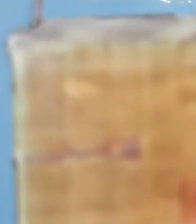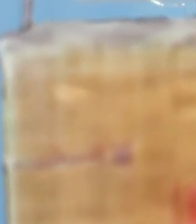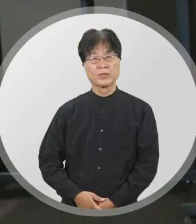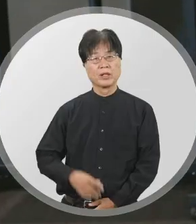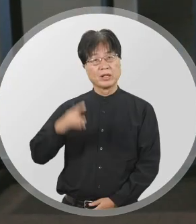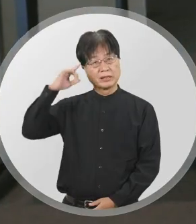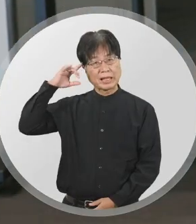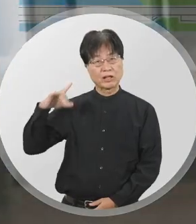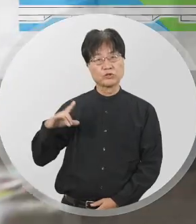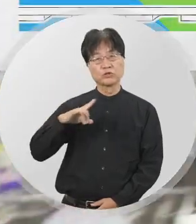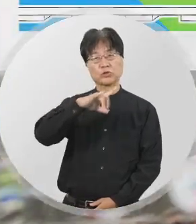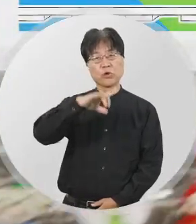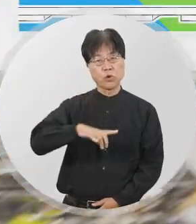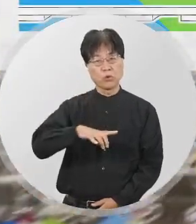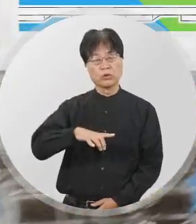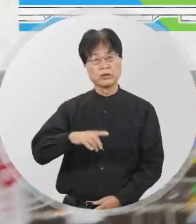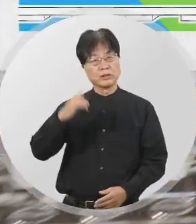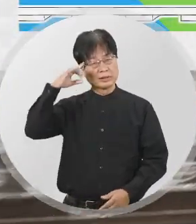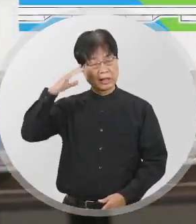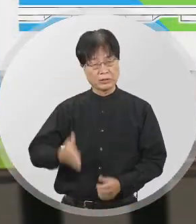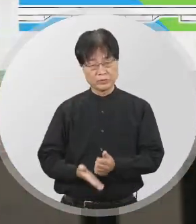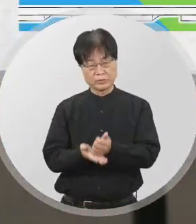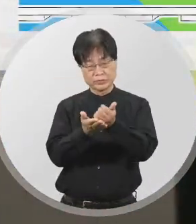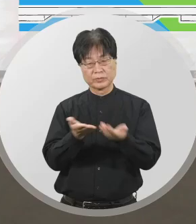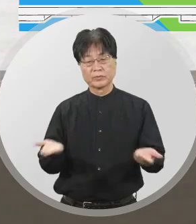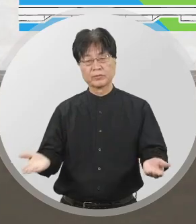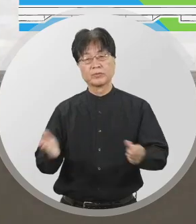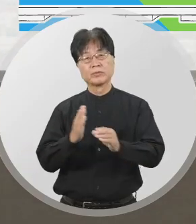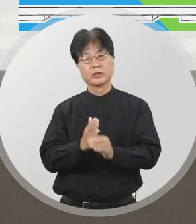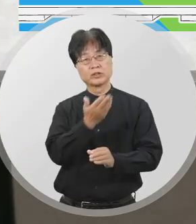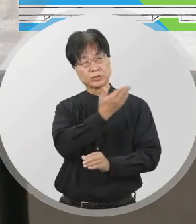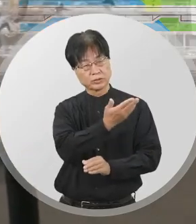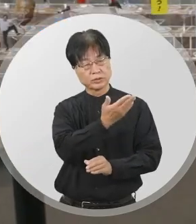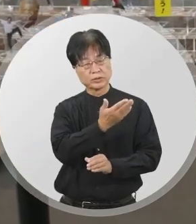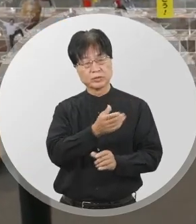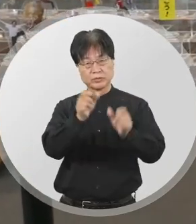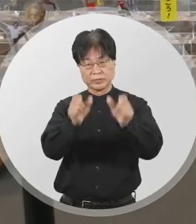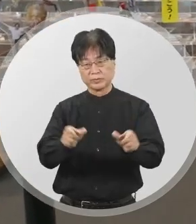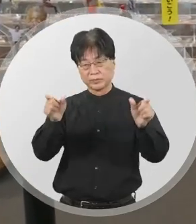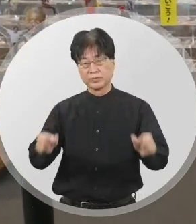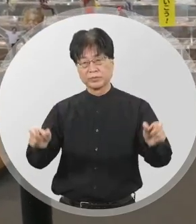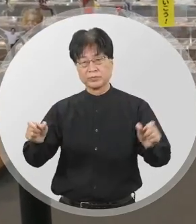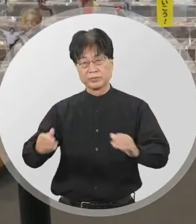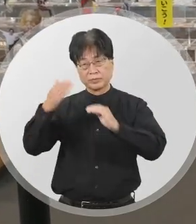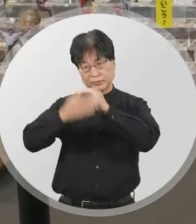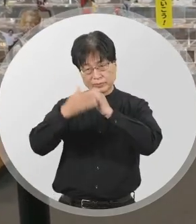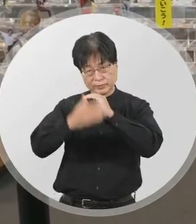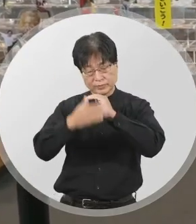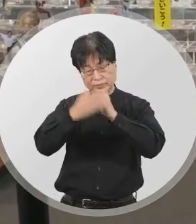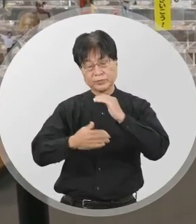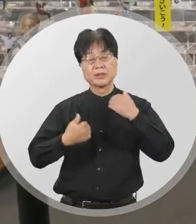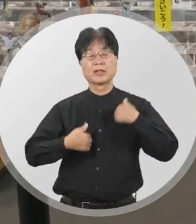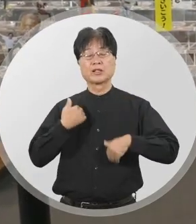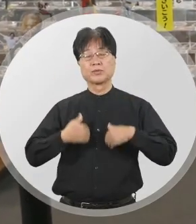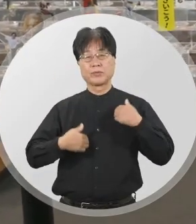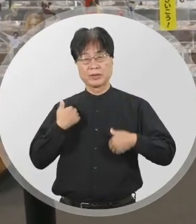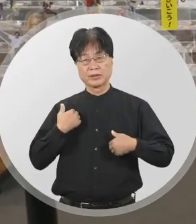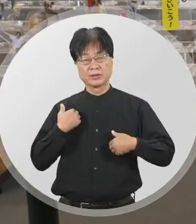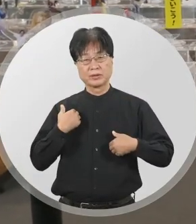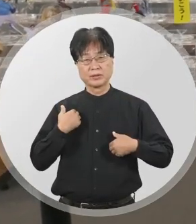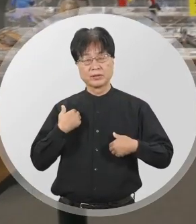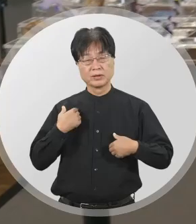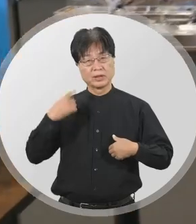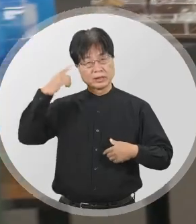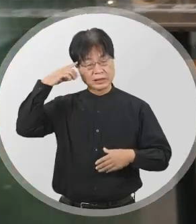佐賀スポット。 九州佐賀国際空港で佐賀推しミュージアムを開催中。たくさんのアクリルスタンドを組み合わせて撮影が楽しめます